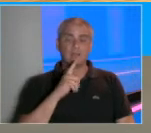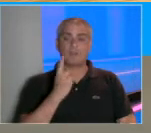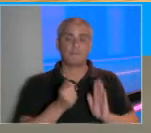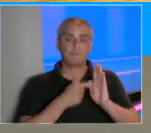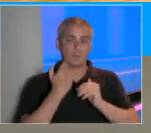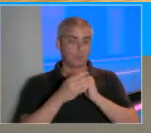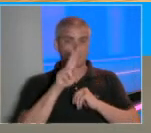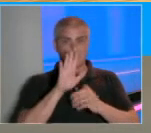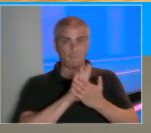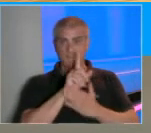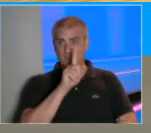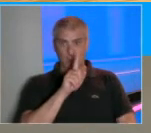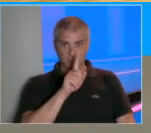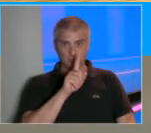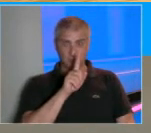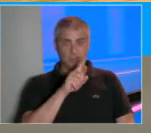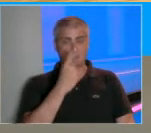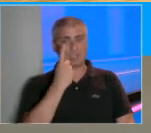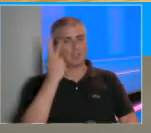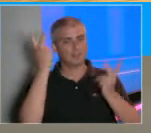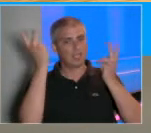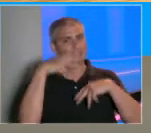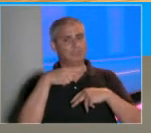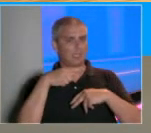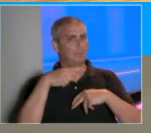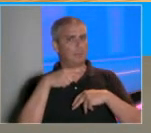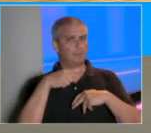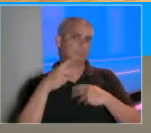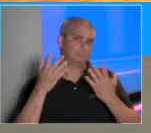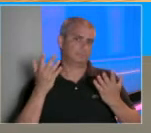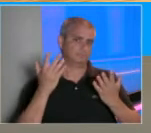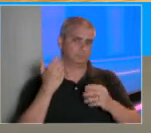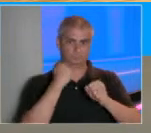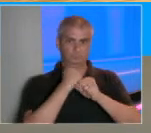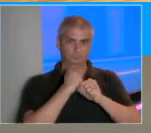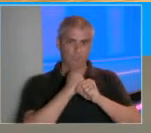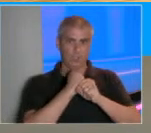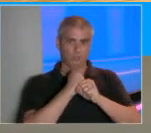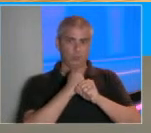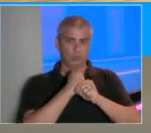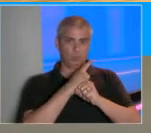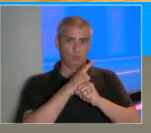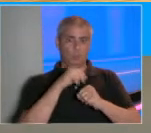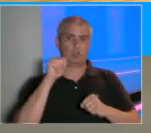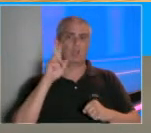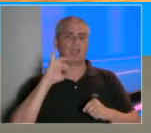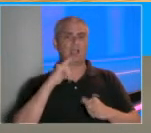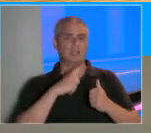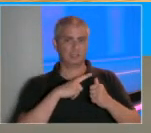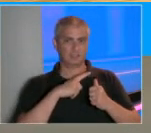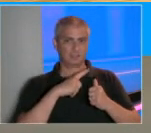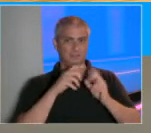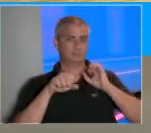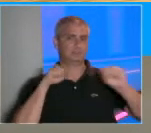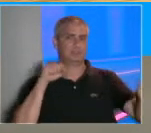האחרונה ב-2011, באחד ההסכמים הקיבוציים שעשו הרי,